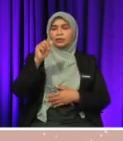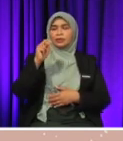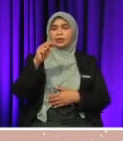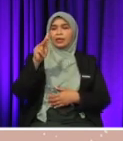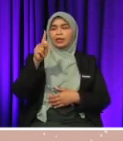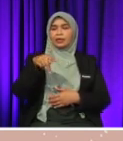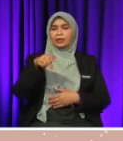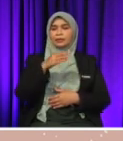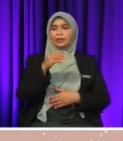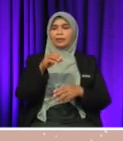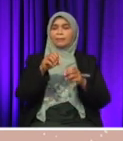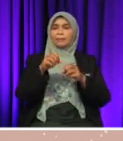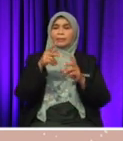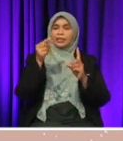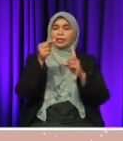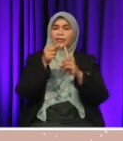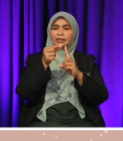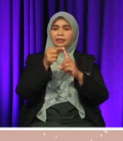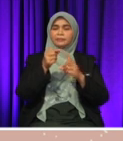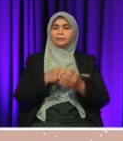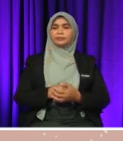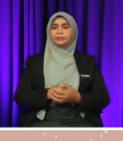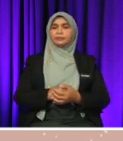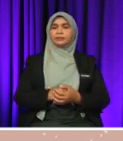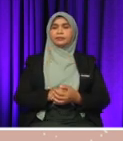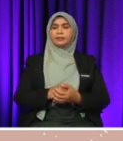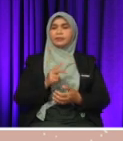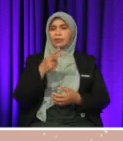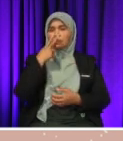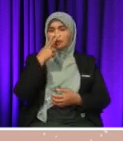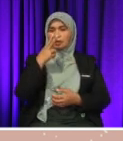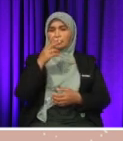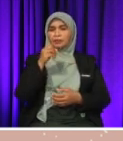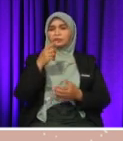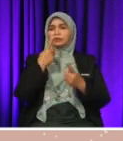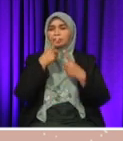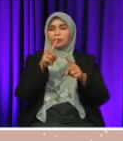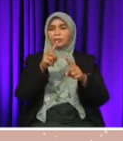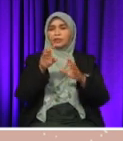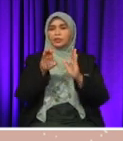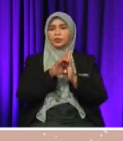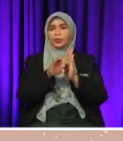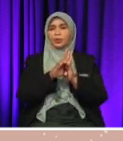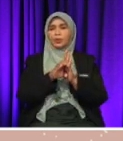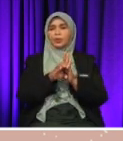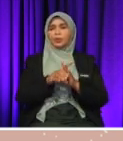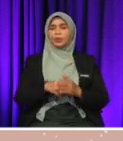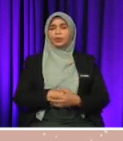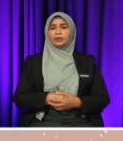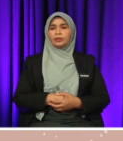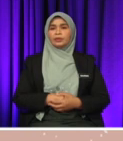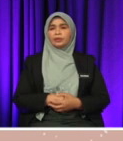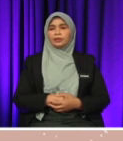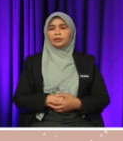jadi kita lihat mana jawaban contoh jadi akhirnya tadi kata ada dua rangkap betul nah